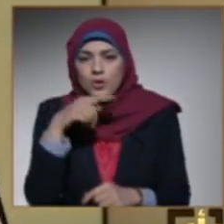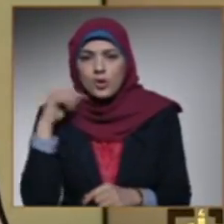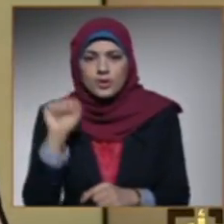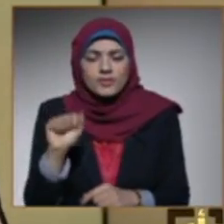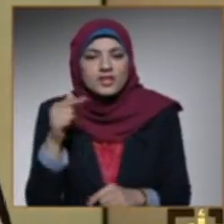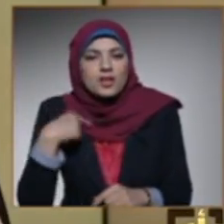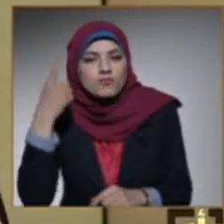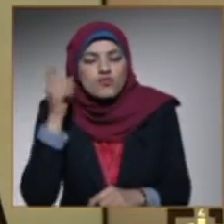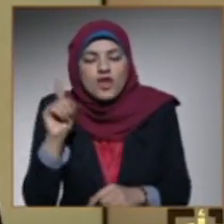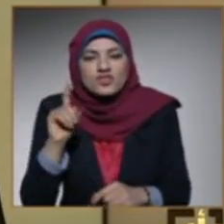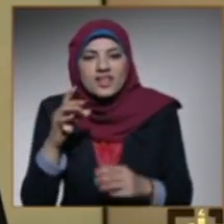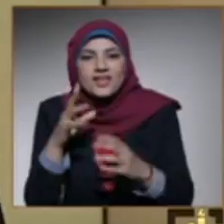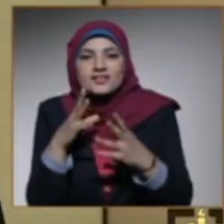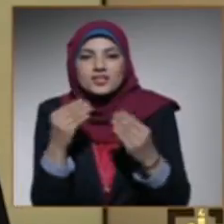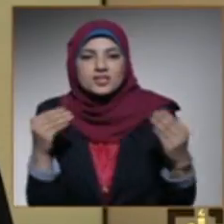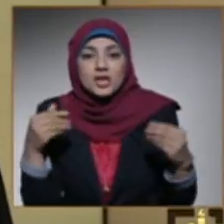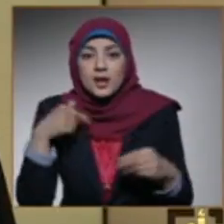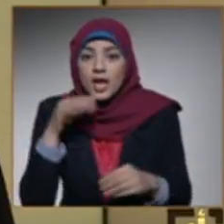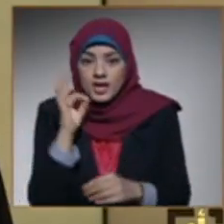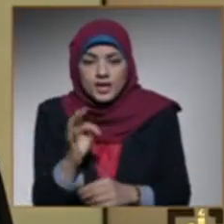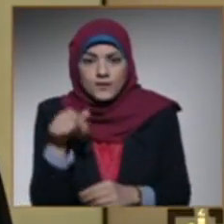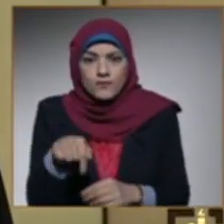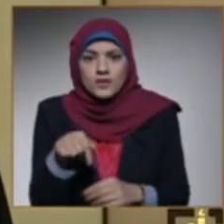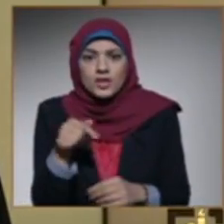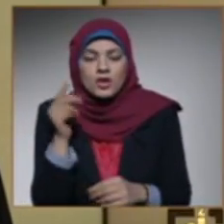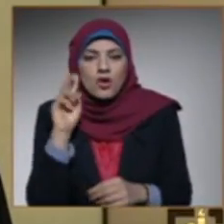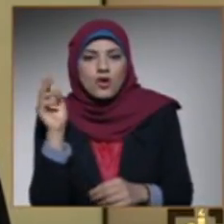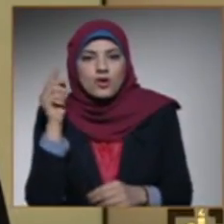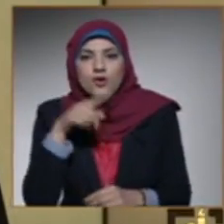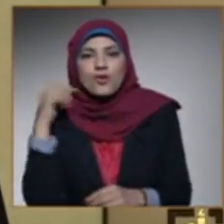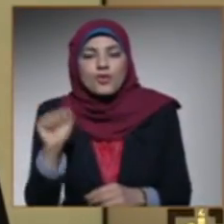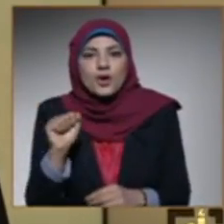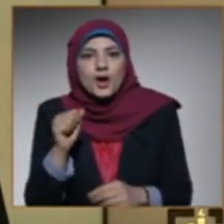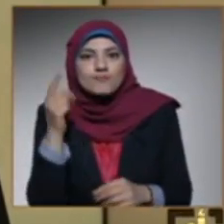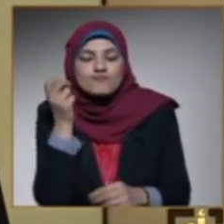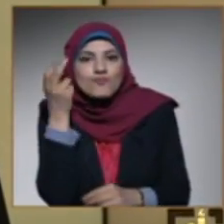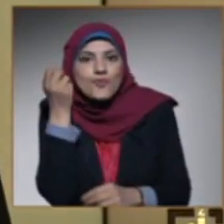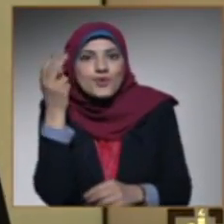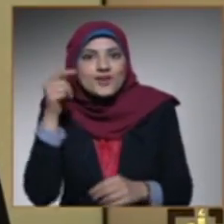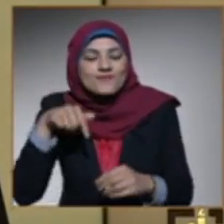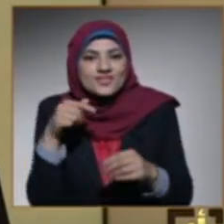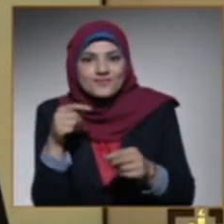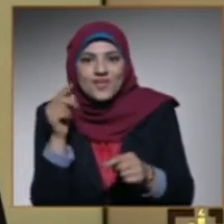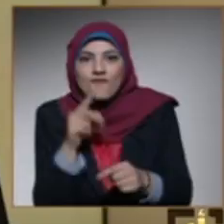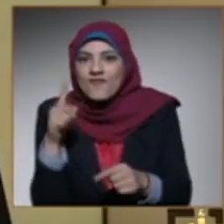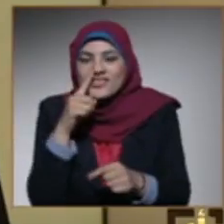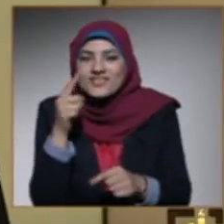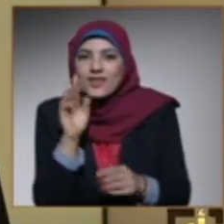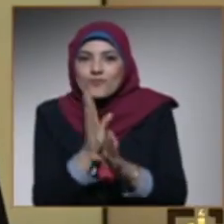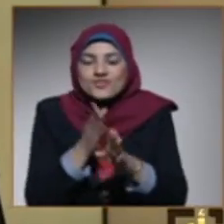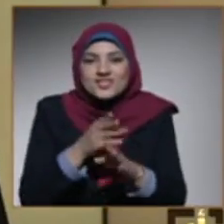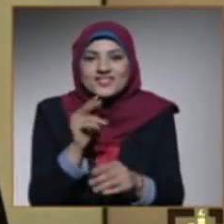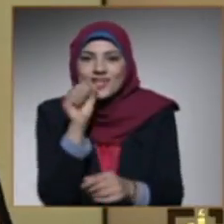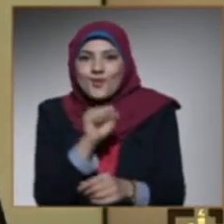عنها الكثير. بالتأكيد بينهم أصحاب مواهب ومبدعين في مجالات مختلفة زي الرسم والموسيقى والتمثيل